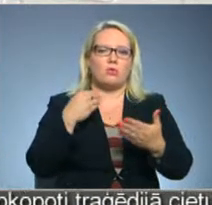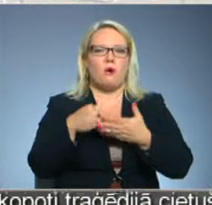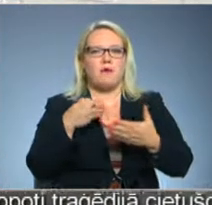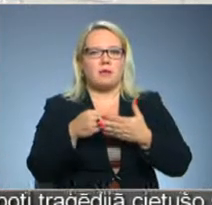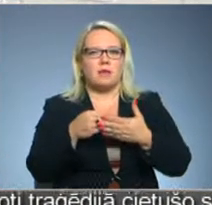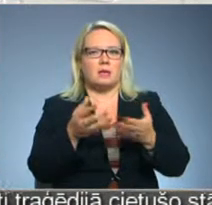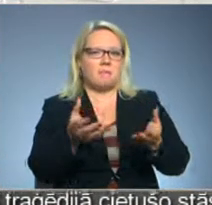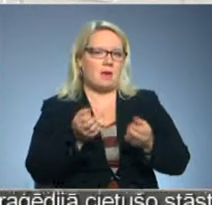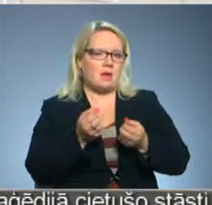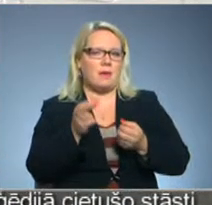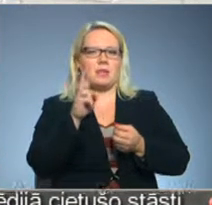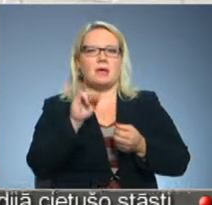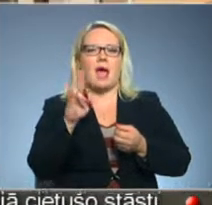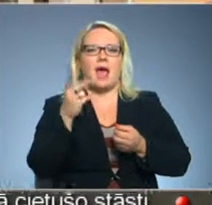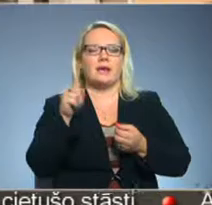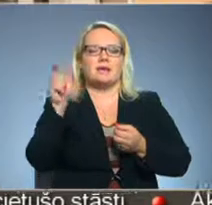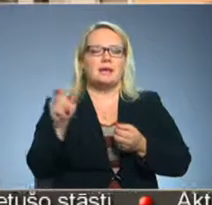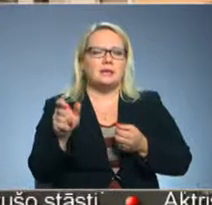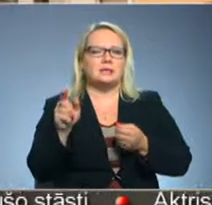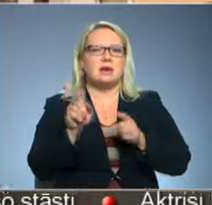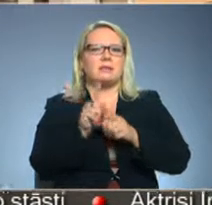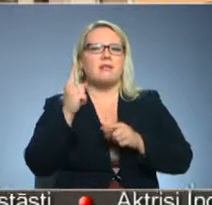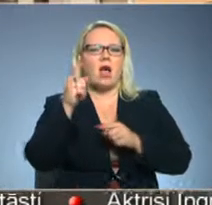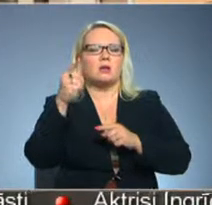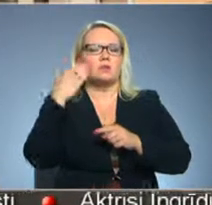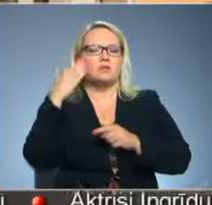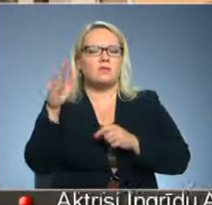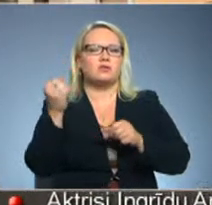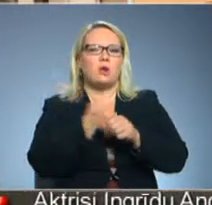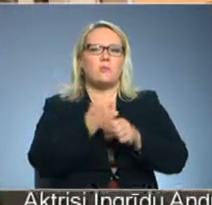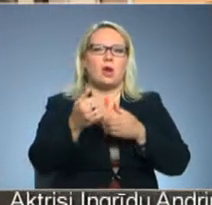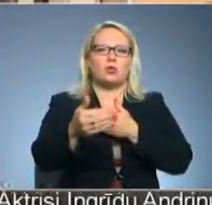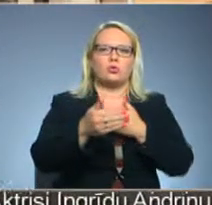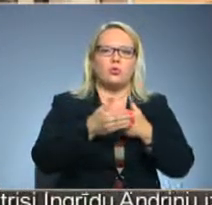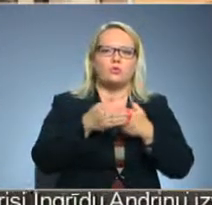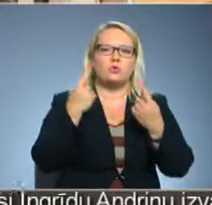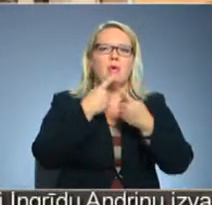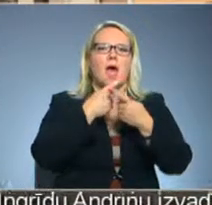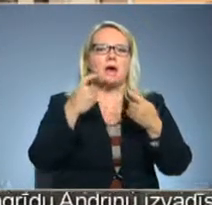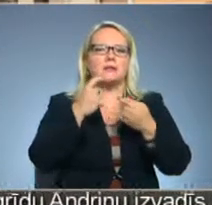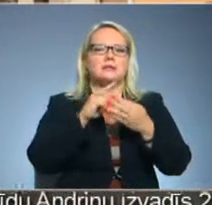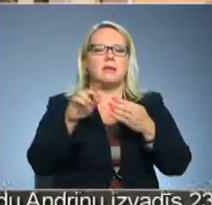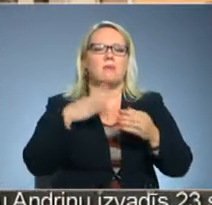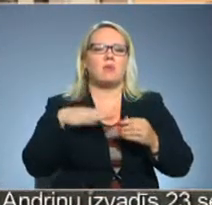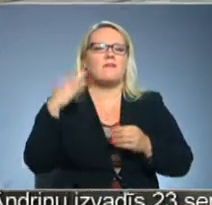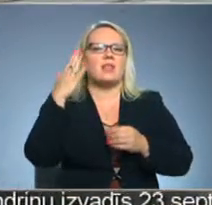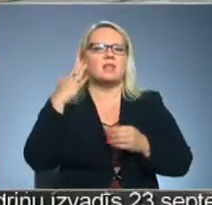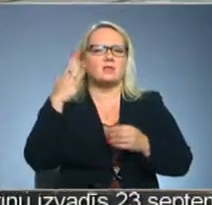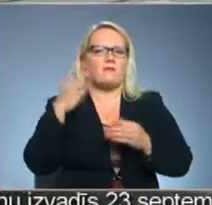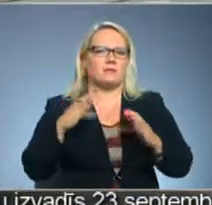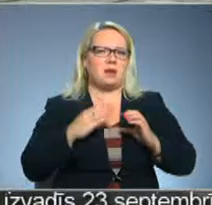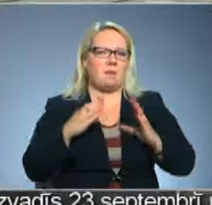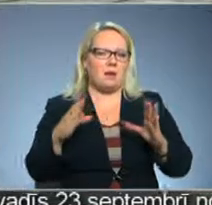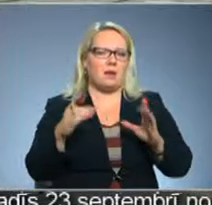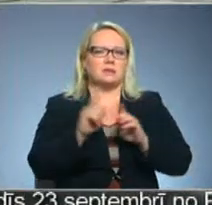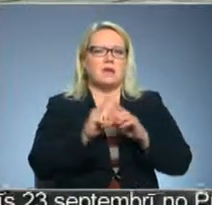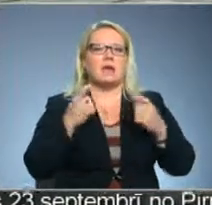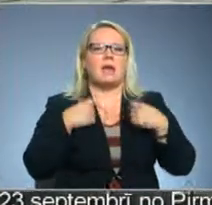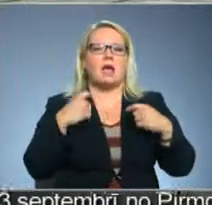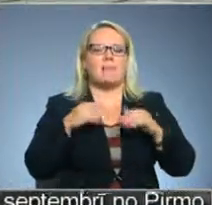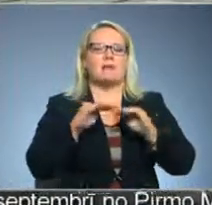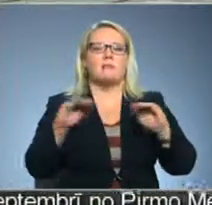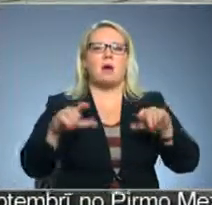arī citus doties Jēkabpils ielās un darīt tās krāšņākas. Krītiņi ir izturīgi un vismaz nedēļu gājēji varēs apsāties pie kādas dzejas